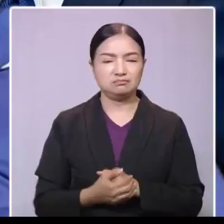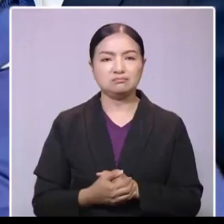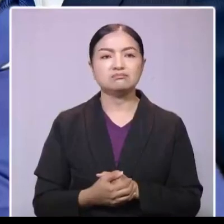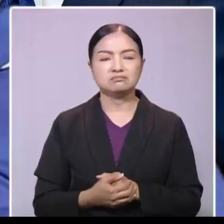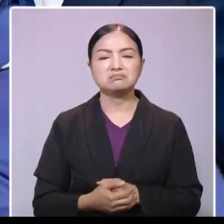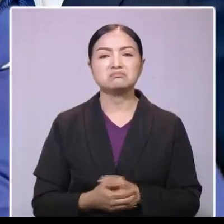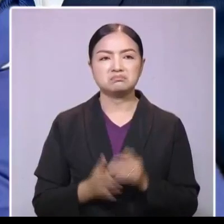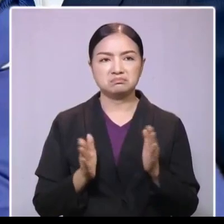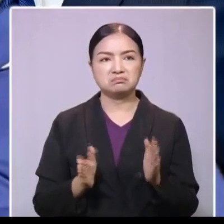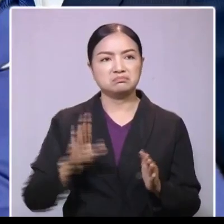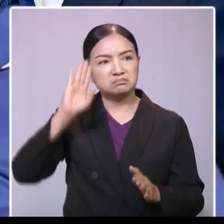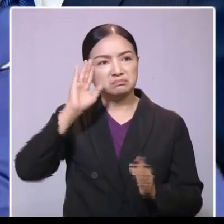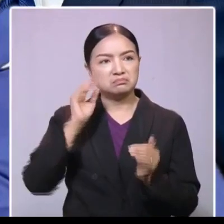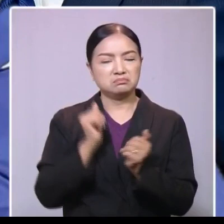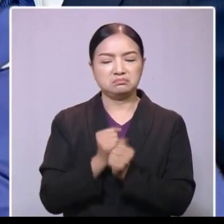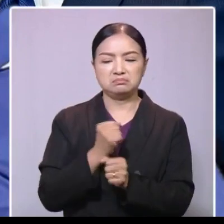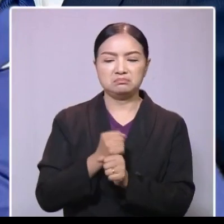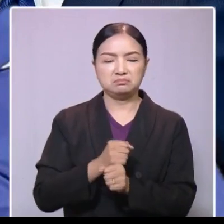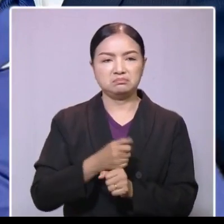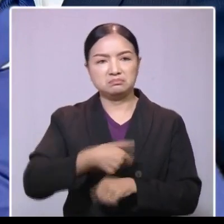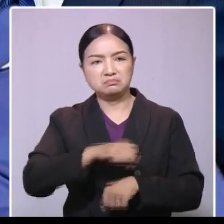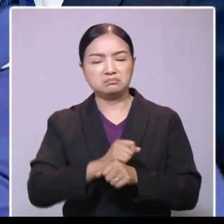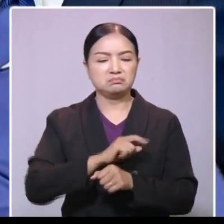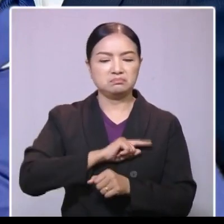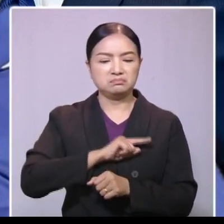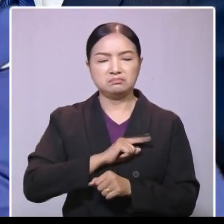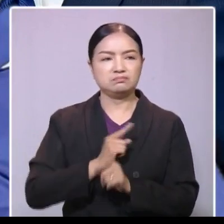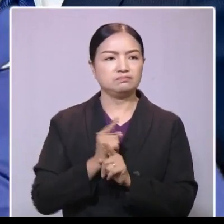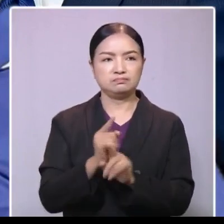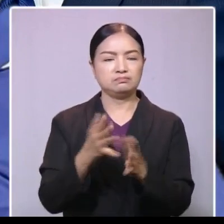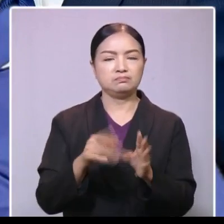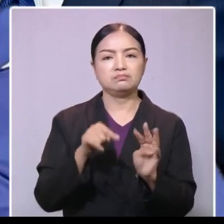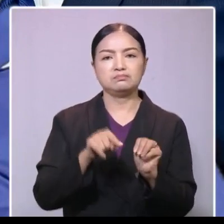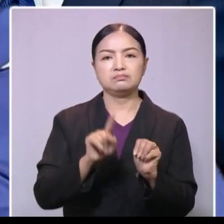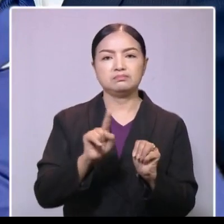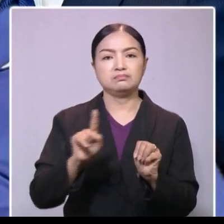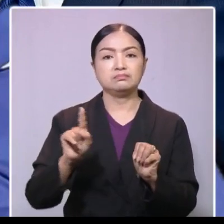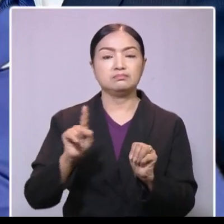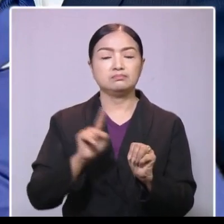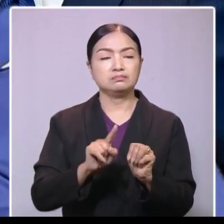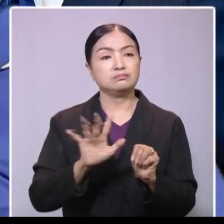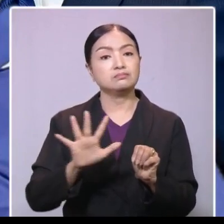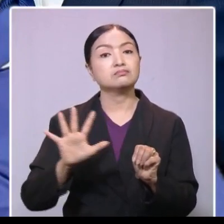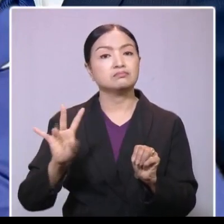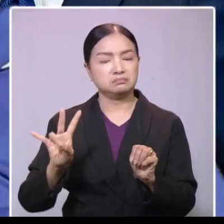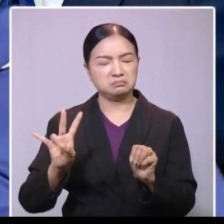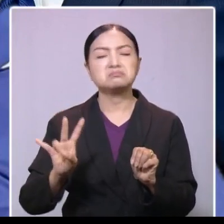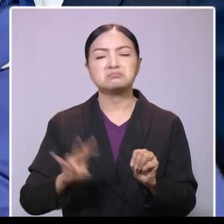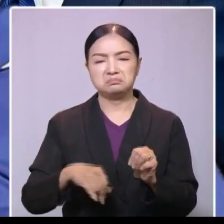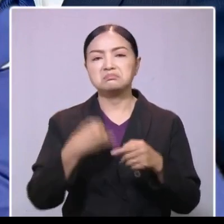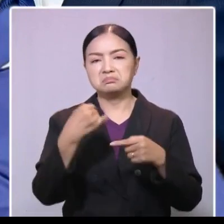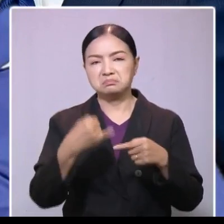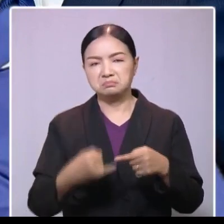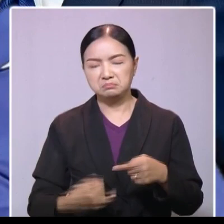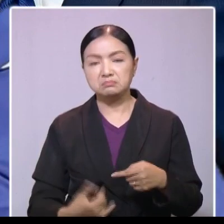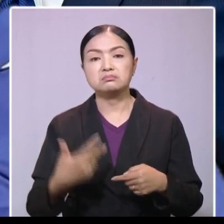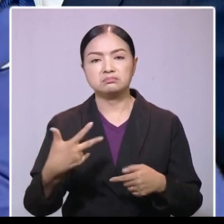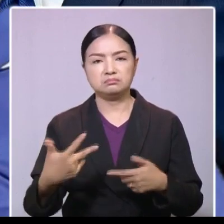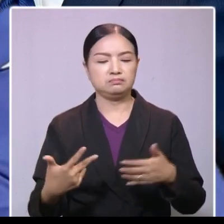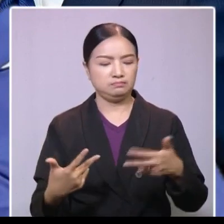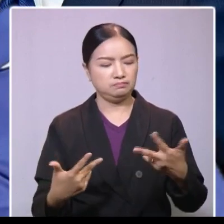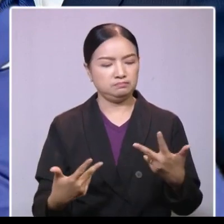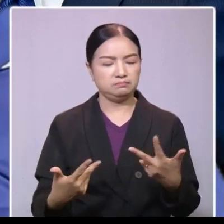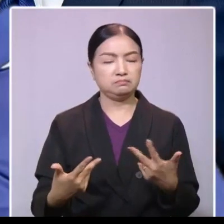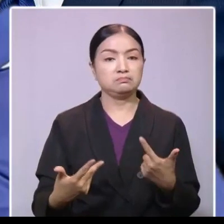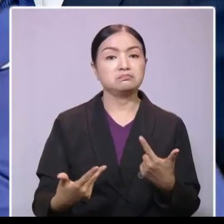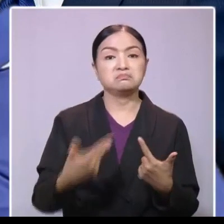เป็นเจ้าพนักงานลับเว้นปฏิบัติหน้าที่มาตรา 157นะครับรวมทั้งข้อหาอื่นๆอีก 3ข้อหาคนที่ 3ก็